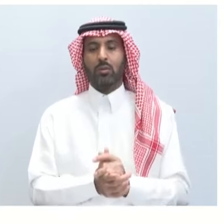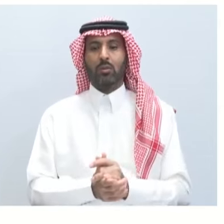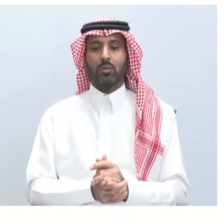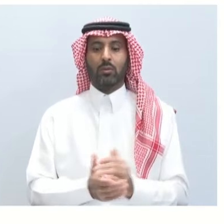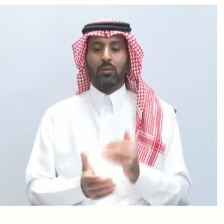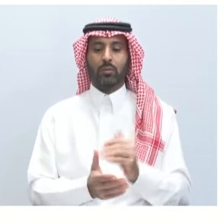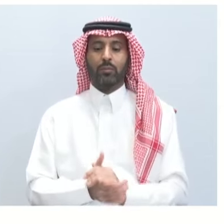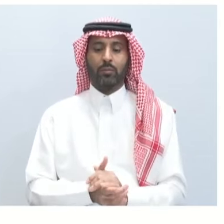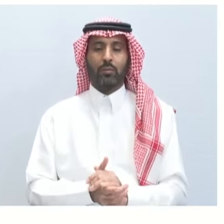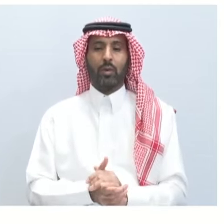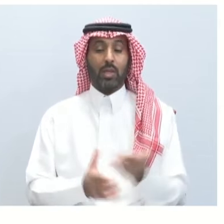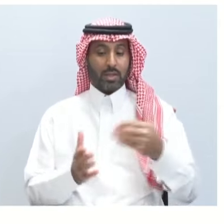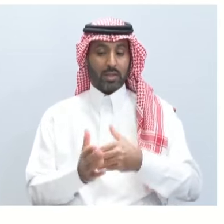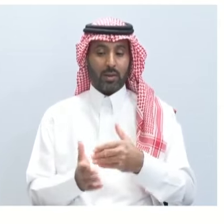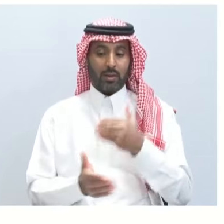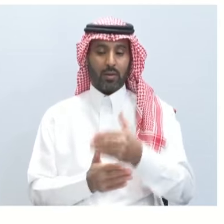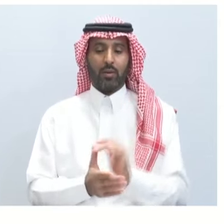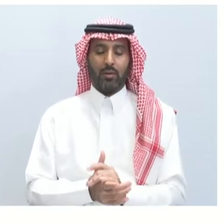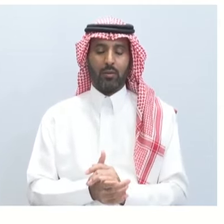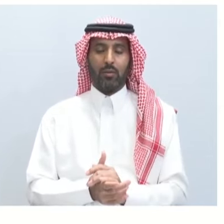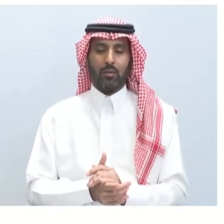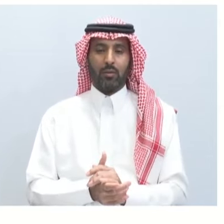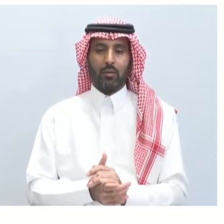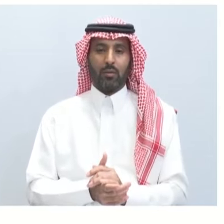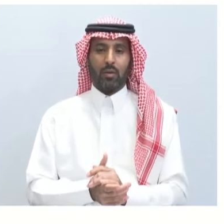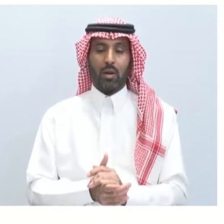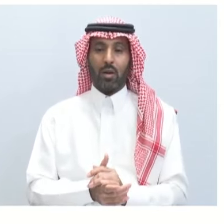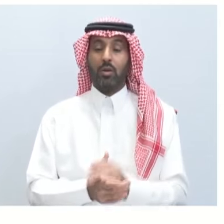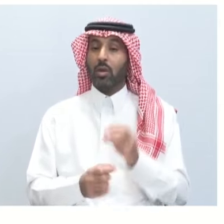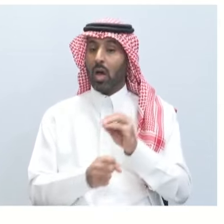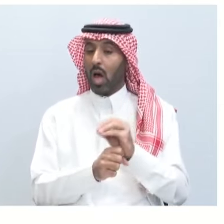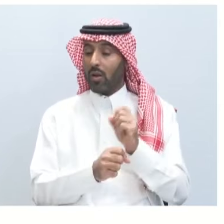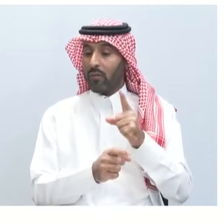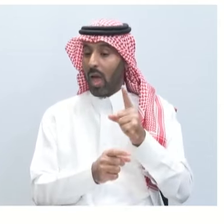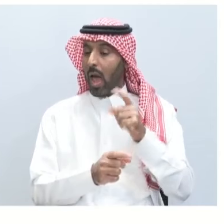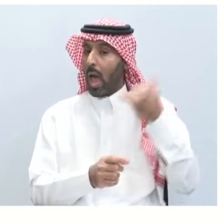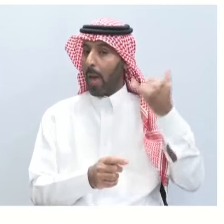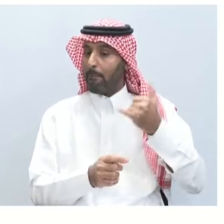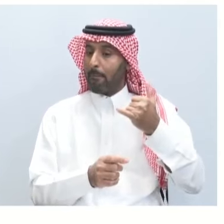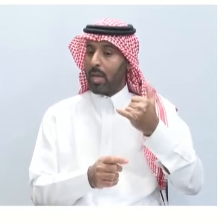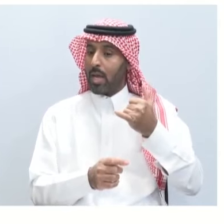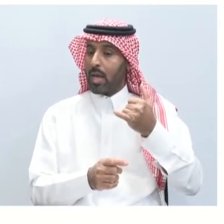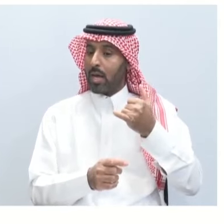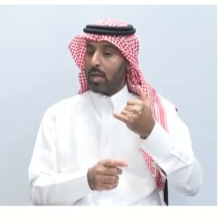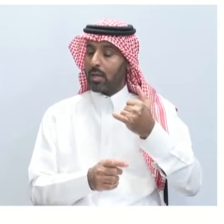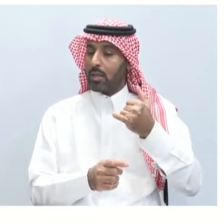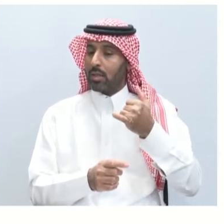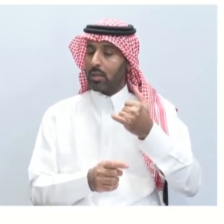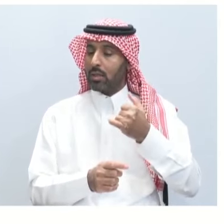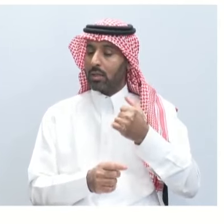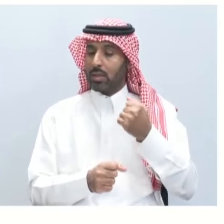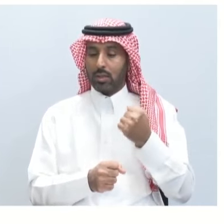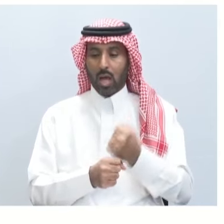هذا الامر ونختم ذلك كله في هذا الدرس باننا سنتعرف على اهميه الاحسان للوالدين